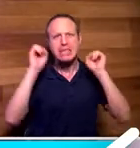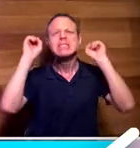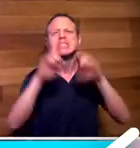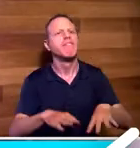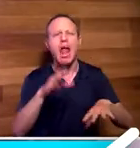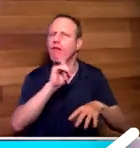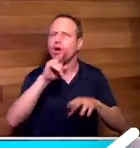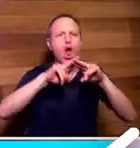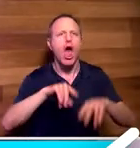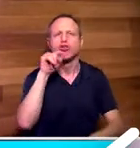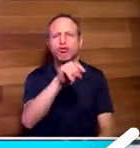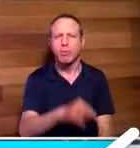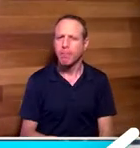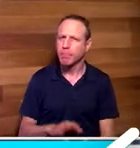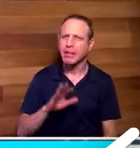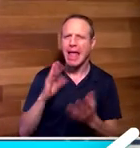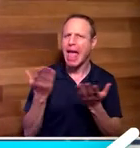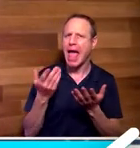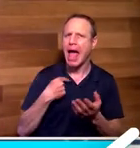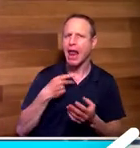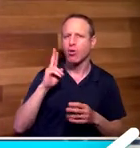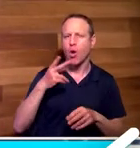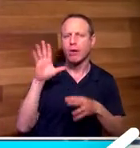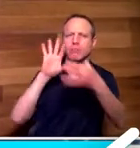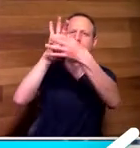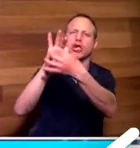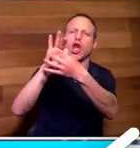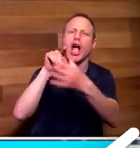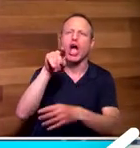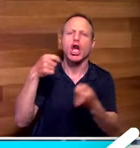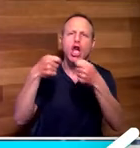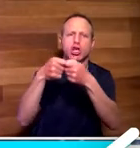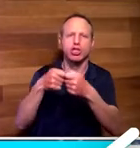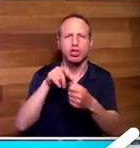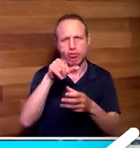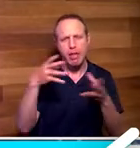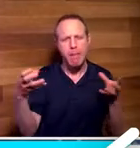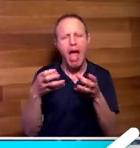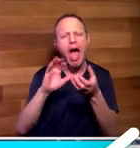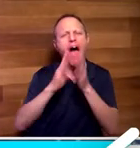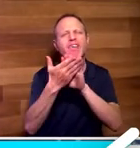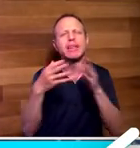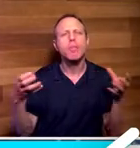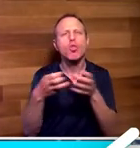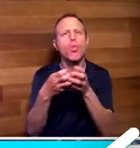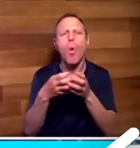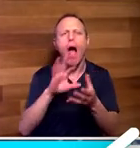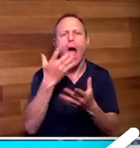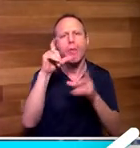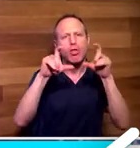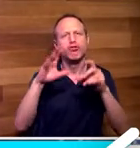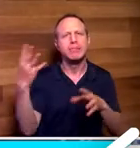ולא להשאיר אותו שם. מה, איך אנחנו יכולים ליצור איתכם קשר, ובעצם זה שהפכתם לתנועה, כמה אנשים הצלחתם לגייס עד עכשיו?